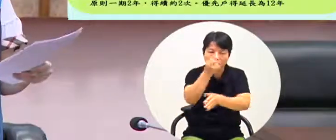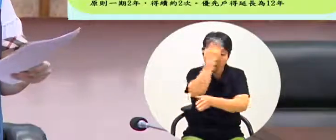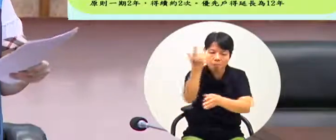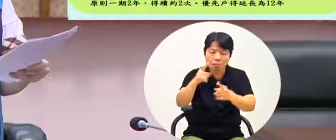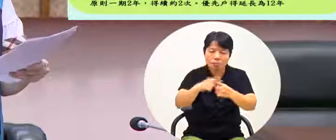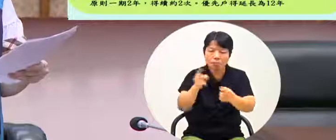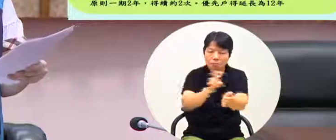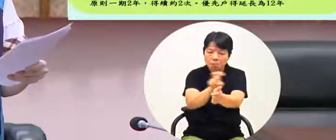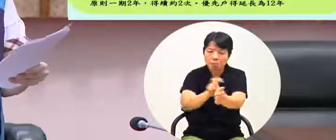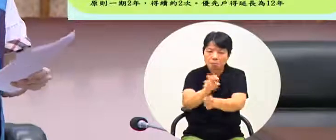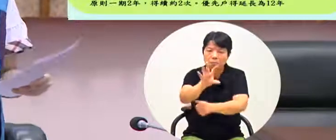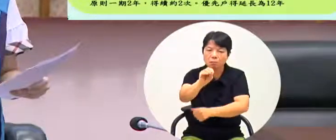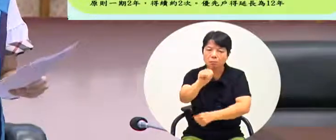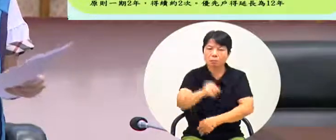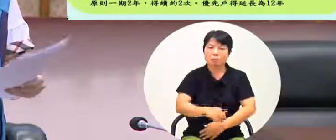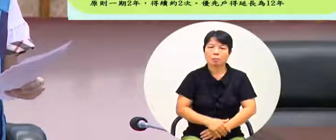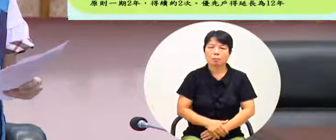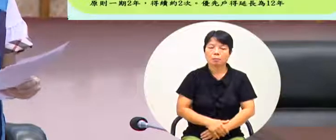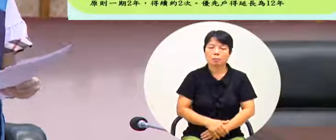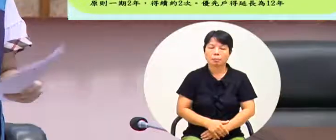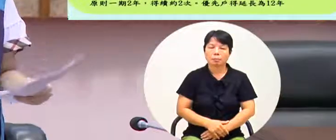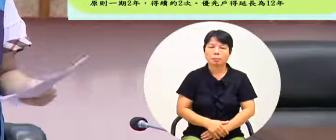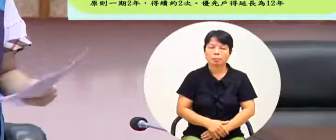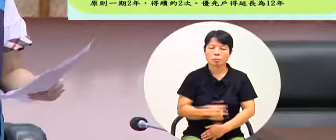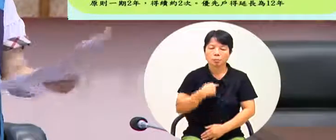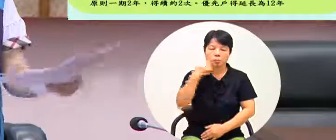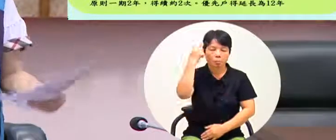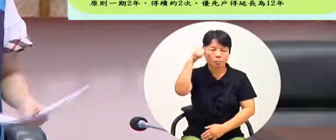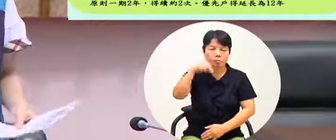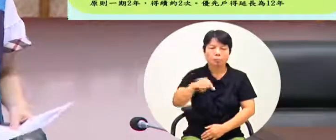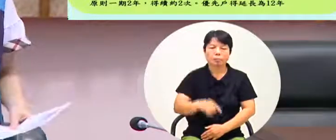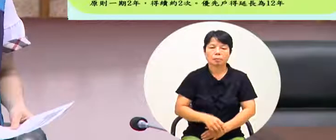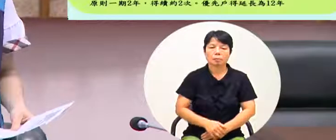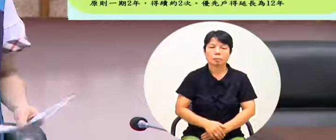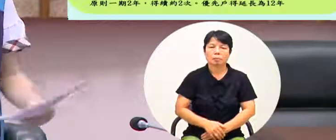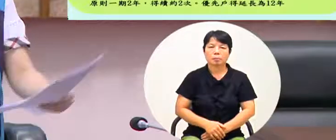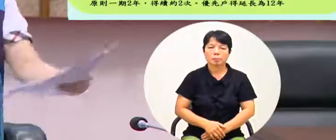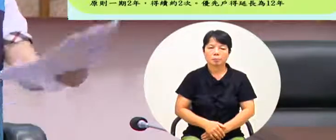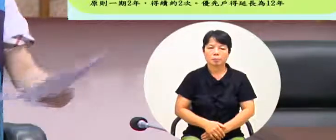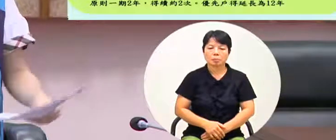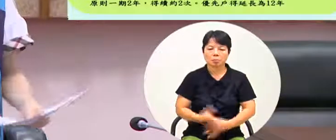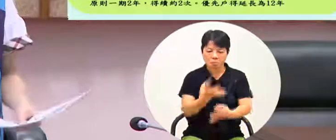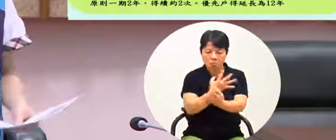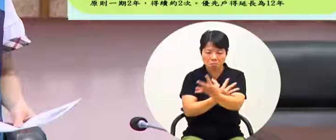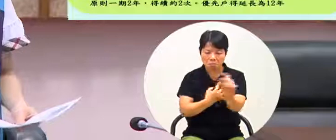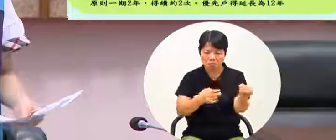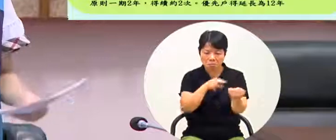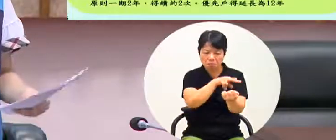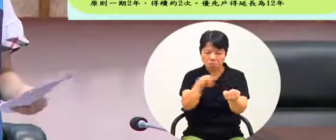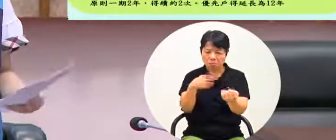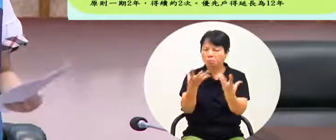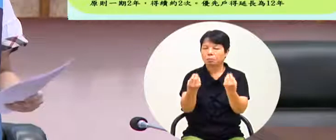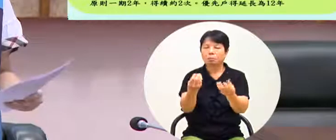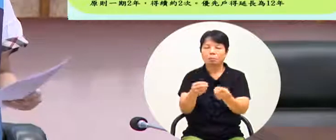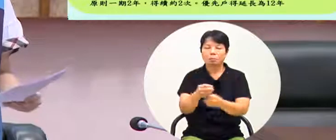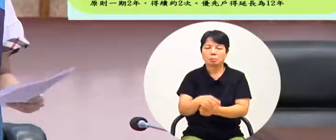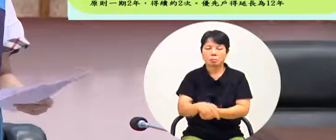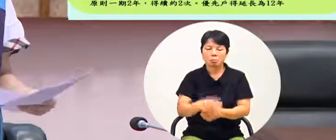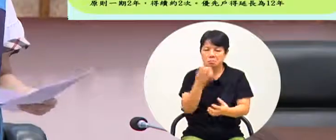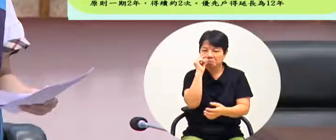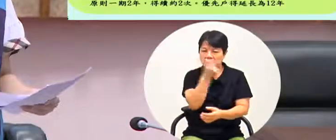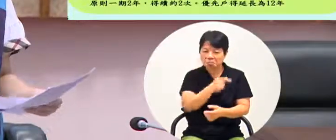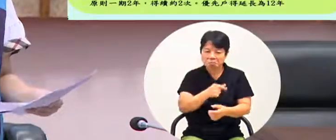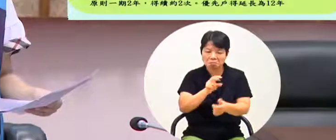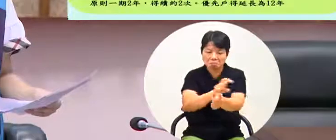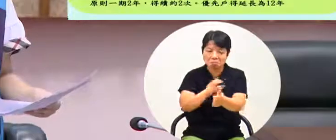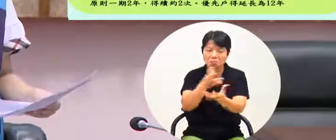这样子我觉得这样子来看的话，我们是没有特别照顾到年轻人。请局长简单回答。 李局长